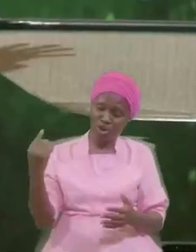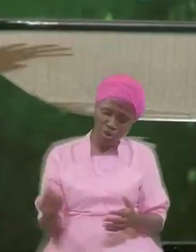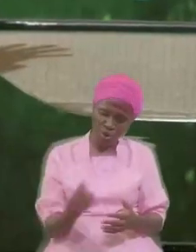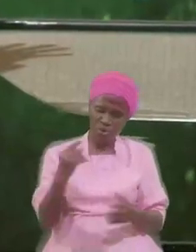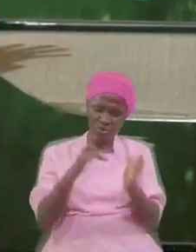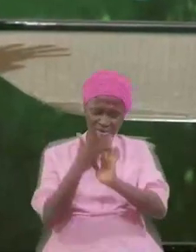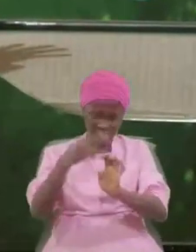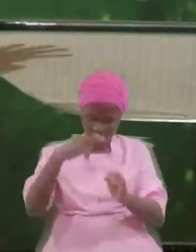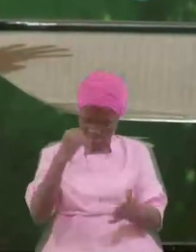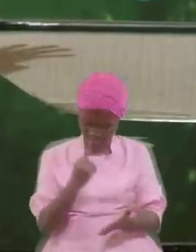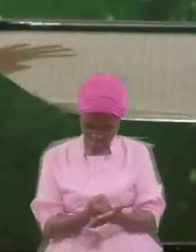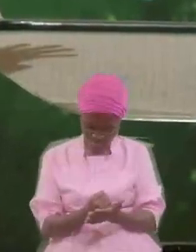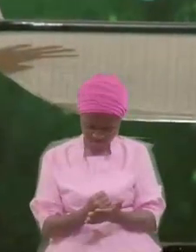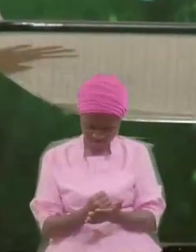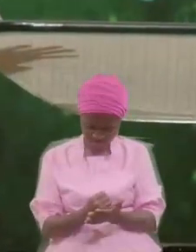pour toujours.